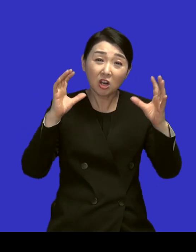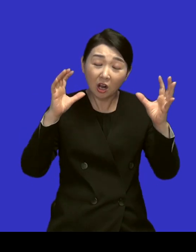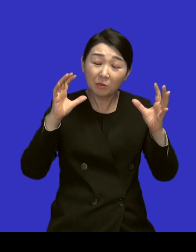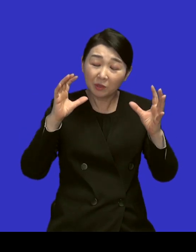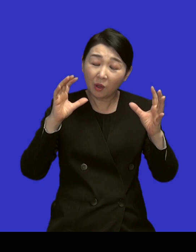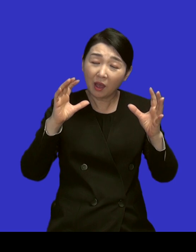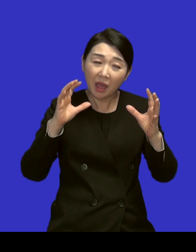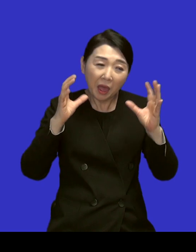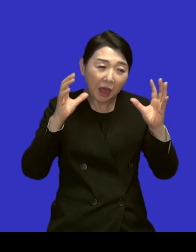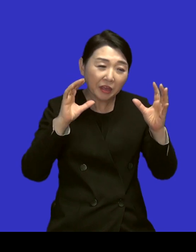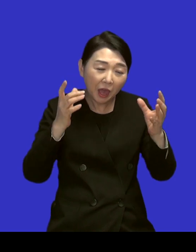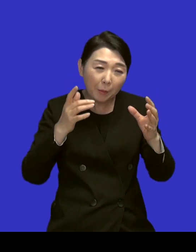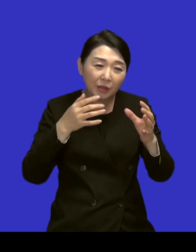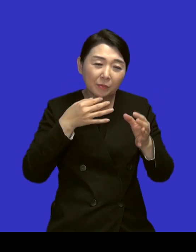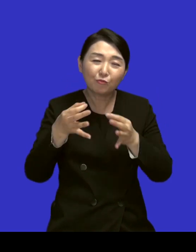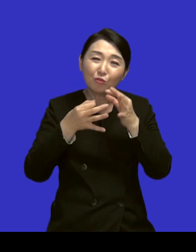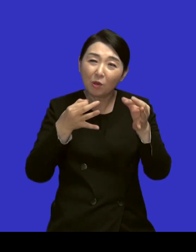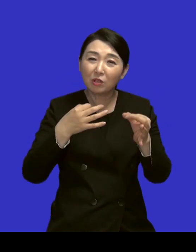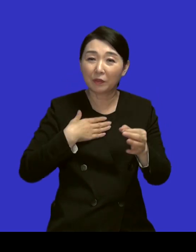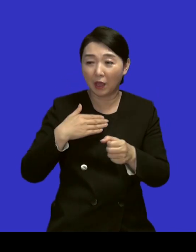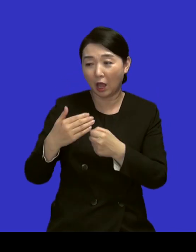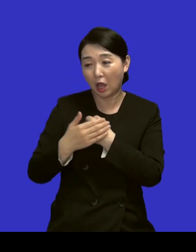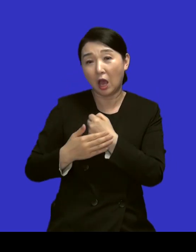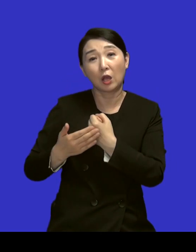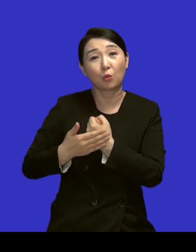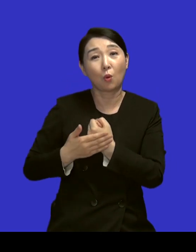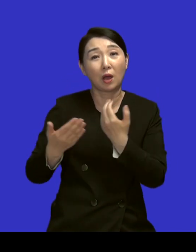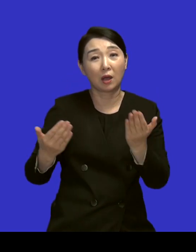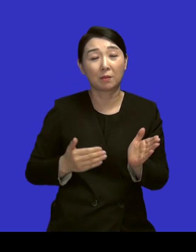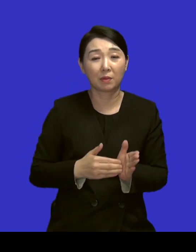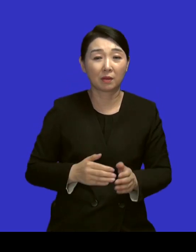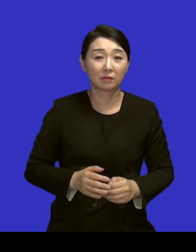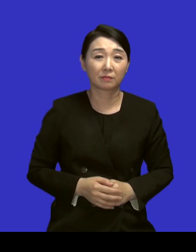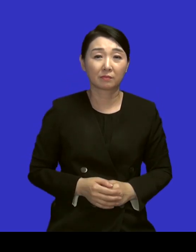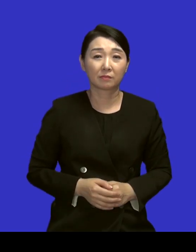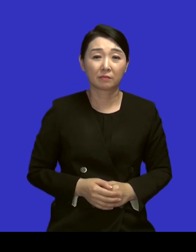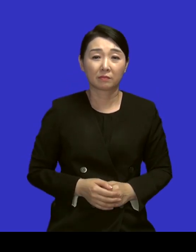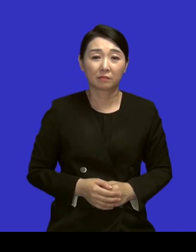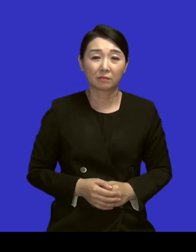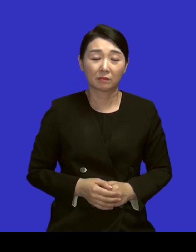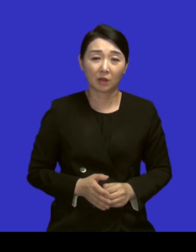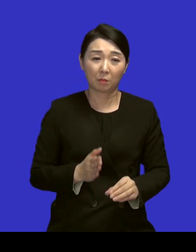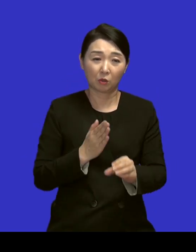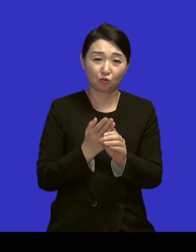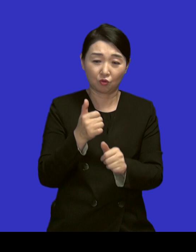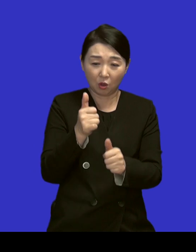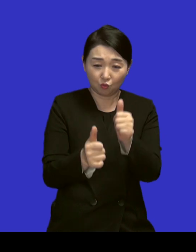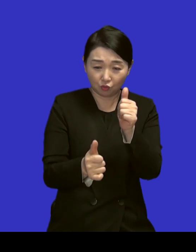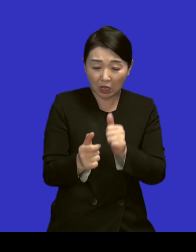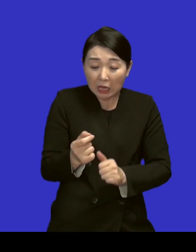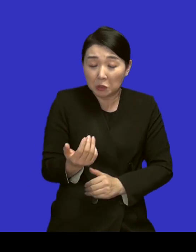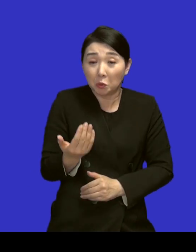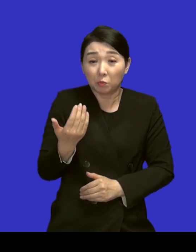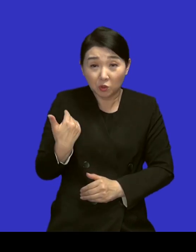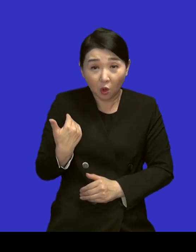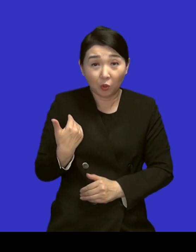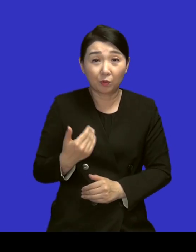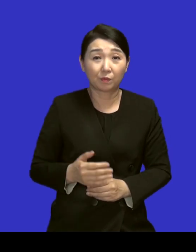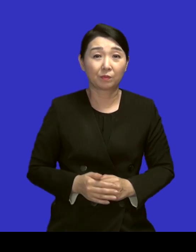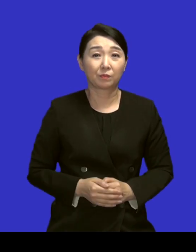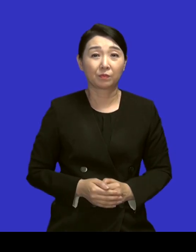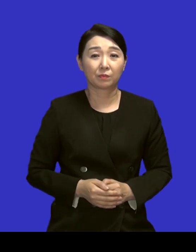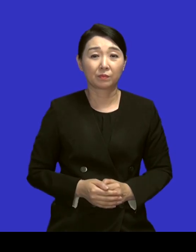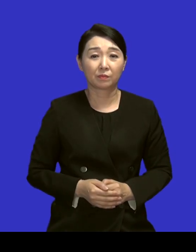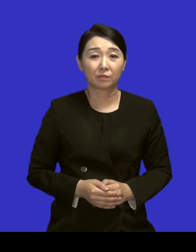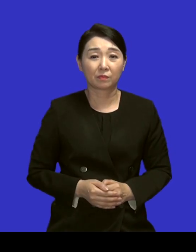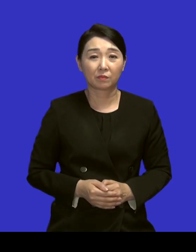애기야 이렇게 챙겨주셨었거든요. 네네. 근데 한 중간고사 좀 전이었는데 첫 학기 중간고사